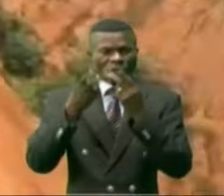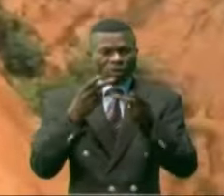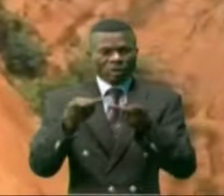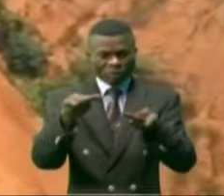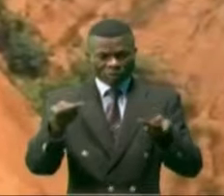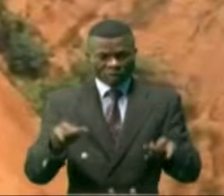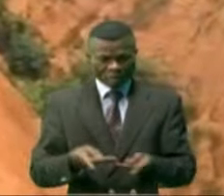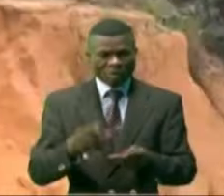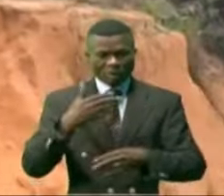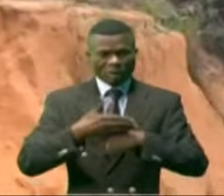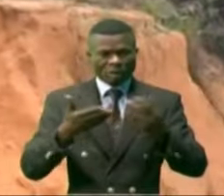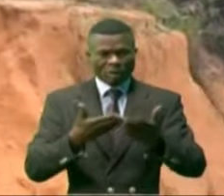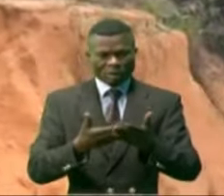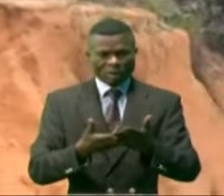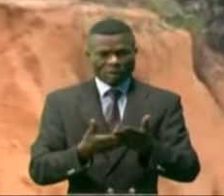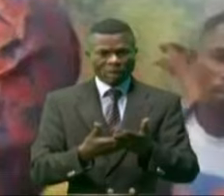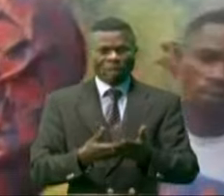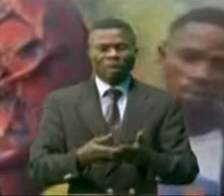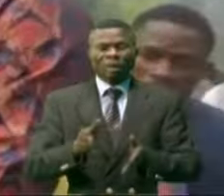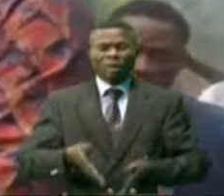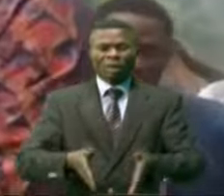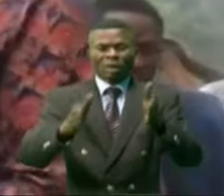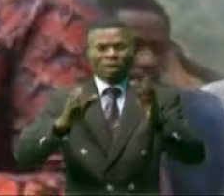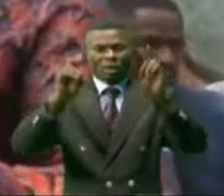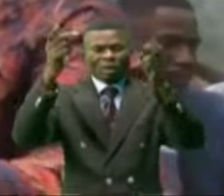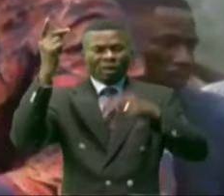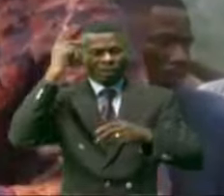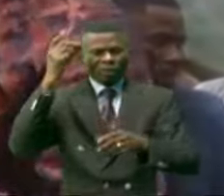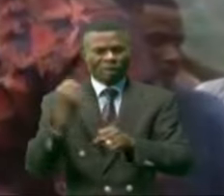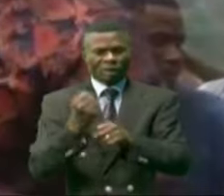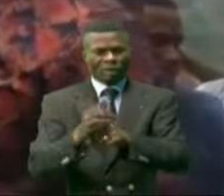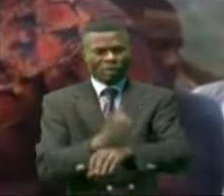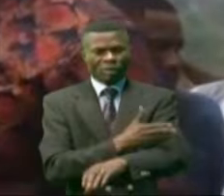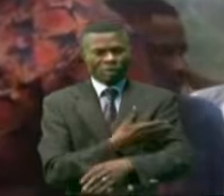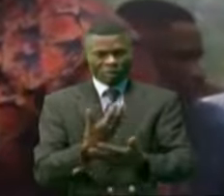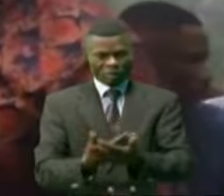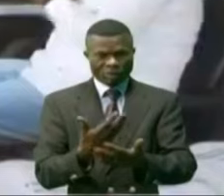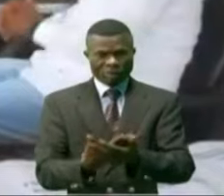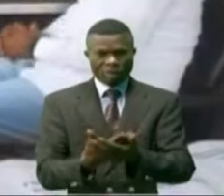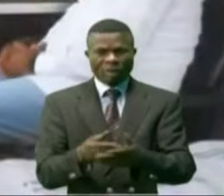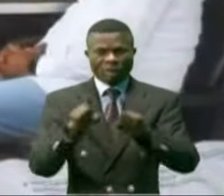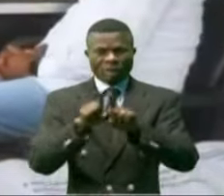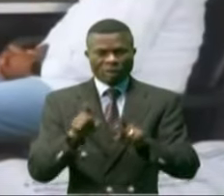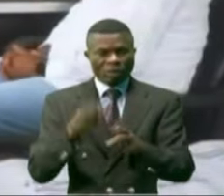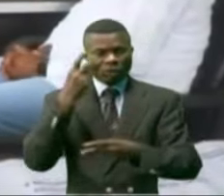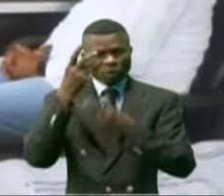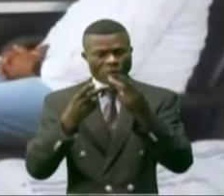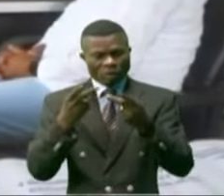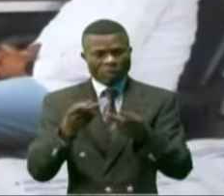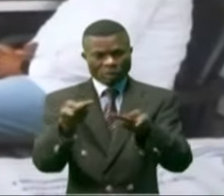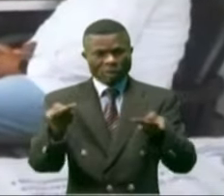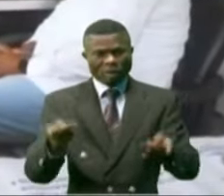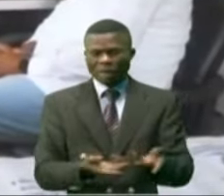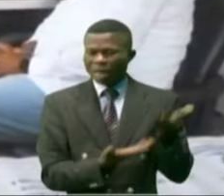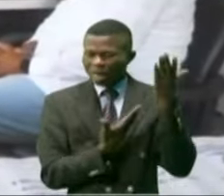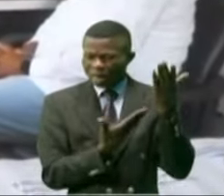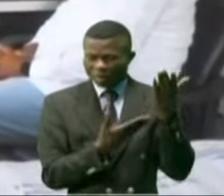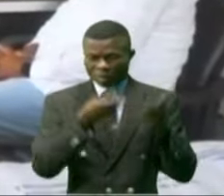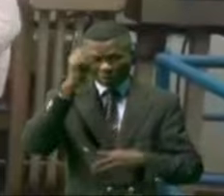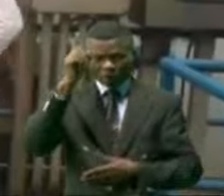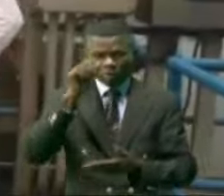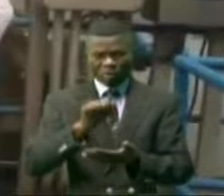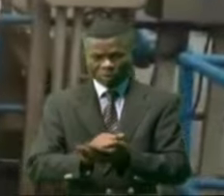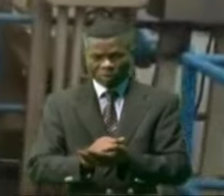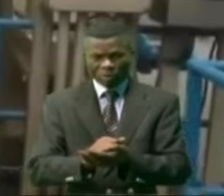sites érosifs qui détruisent la ville de Kananga de façon accélérée. Ayant placé l'eau et l'électricité parmi les priorités de ses actions